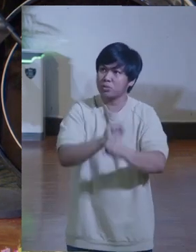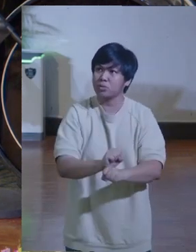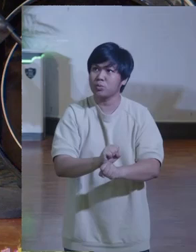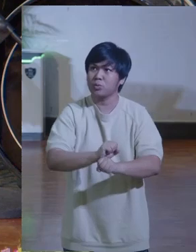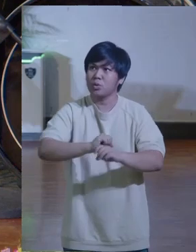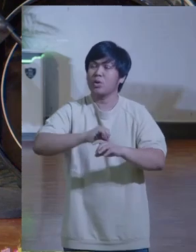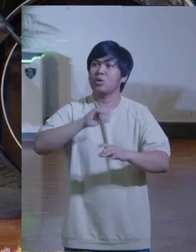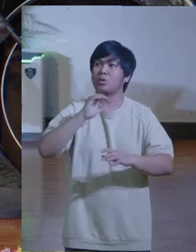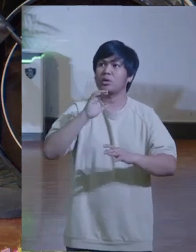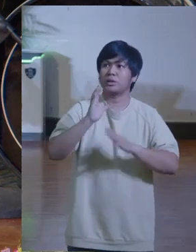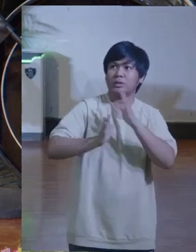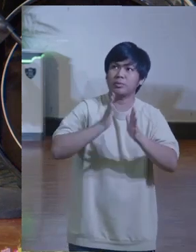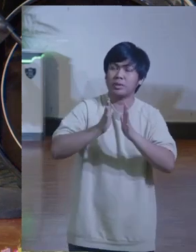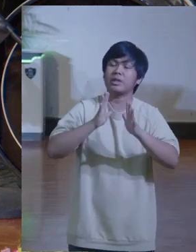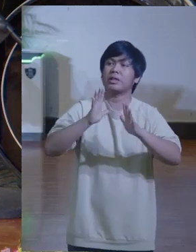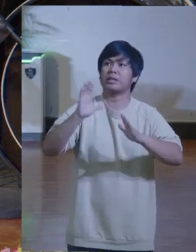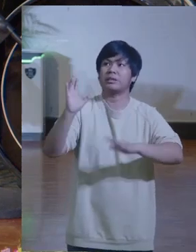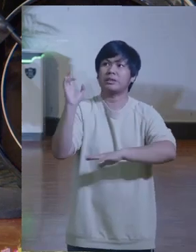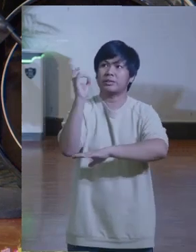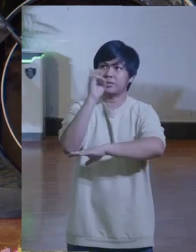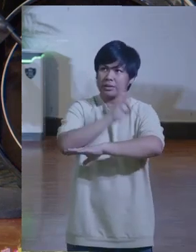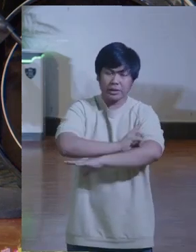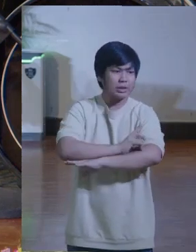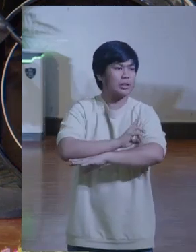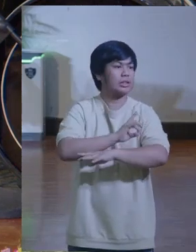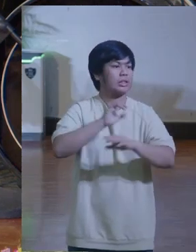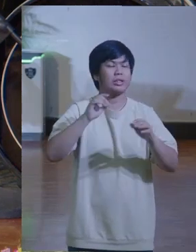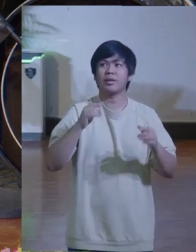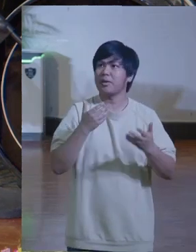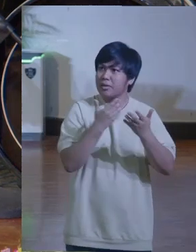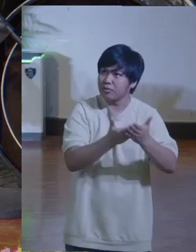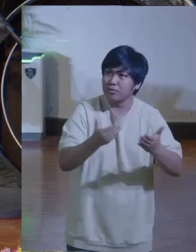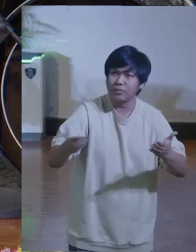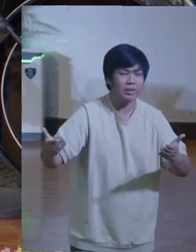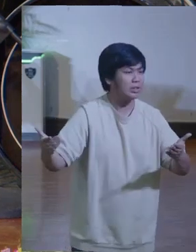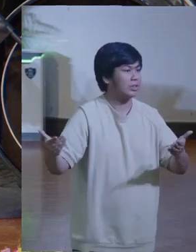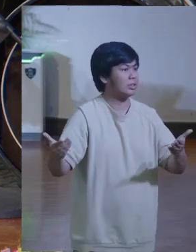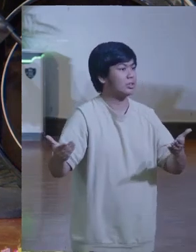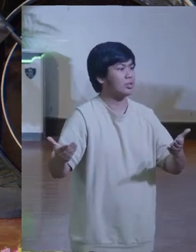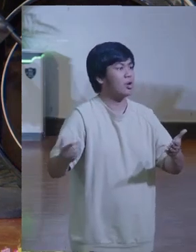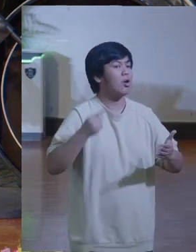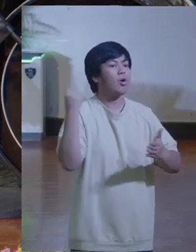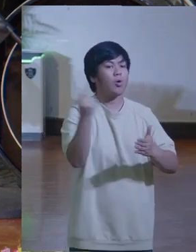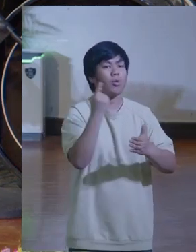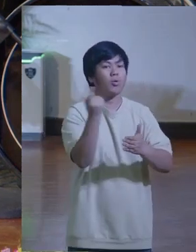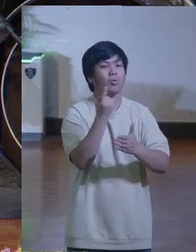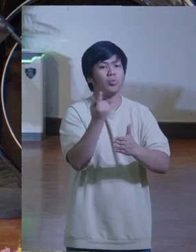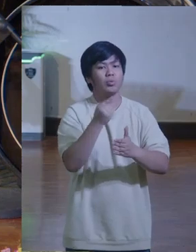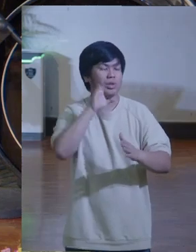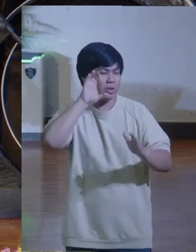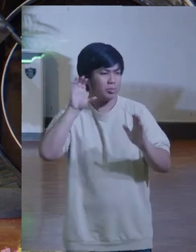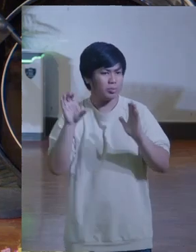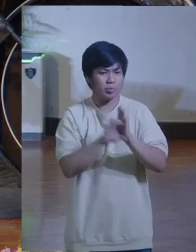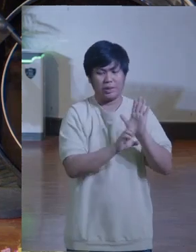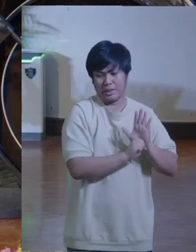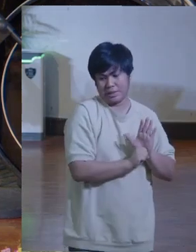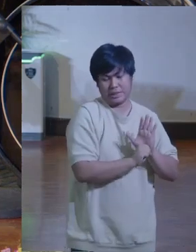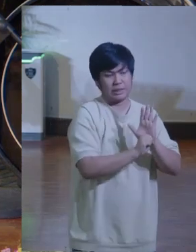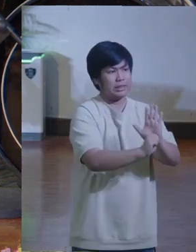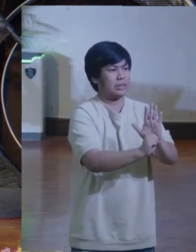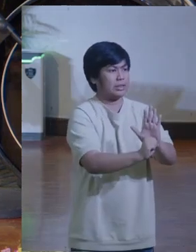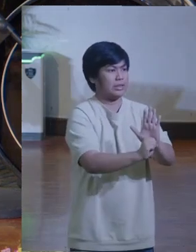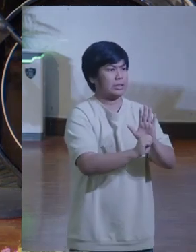new moon, or a Sabbath. These are a shadow of the things to come, but